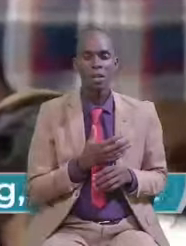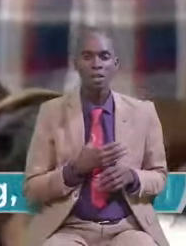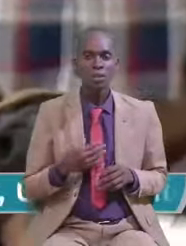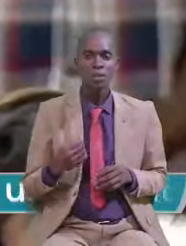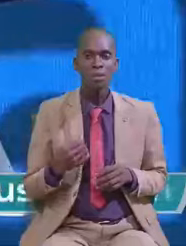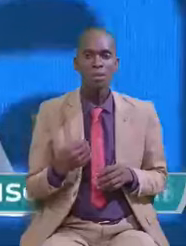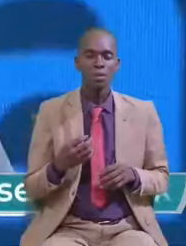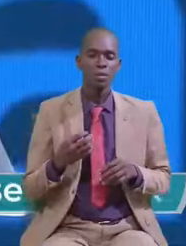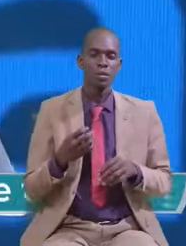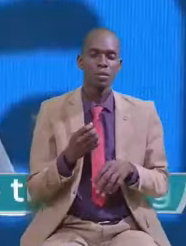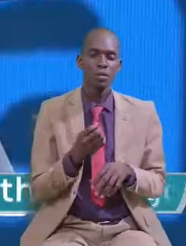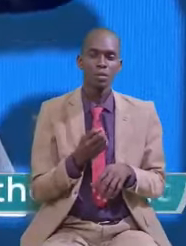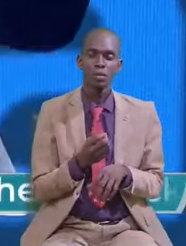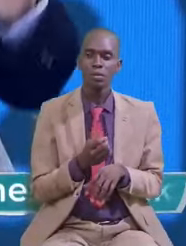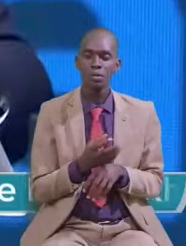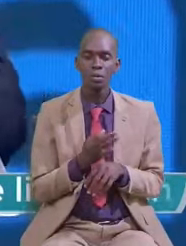l'écran.